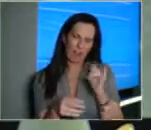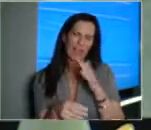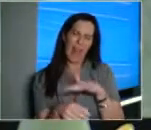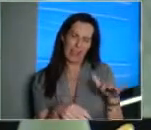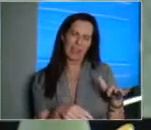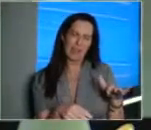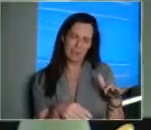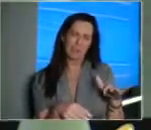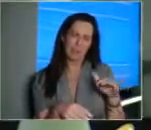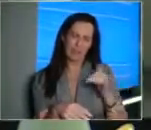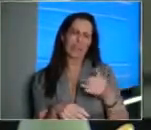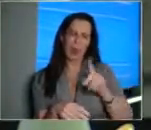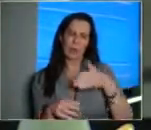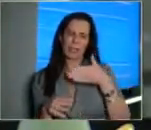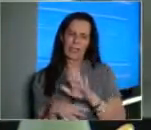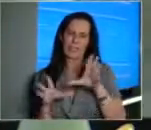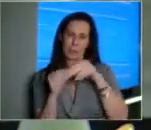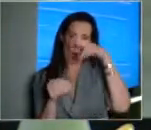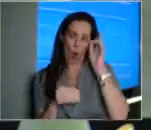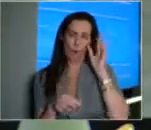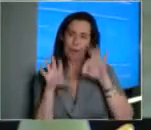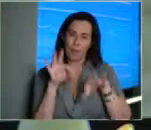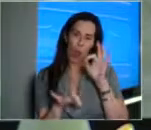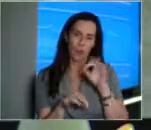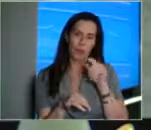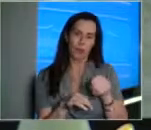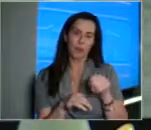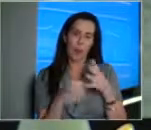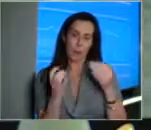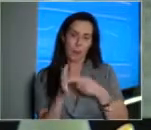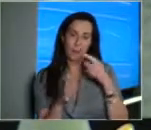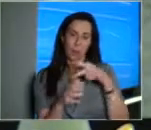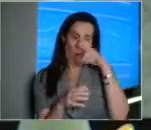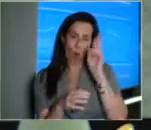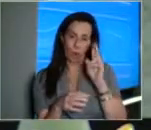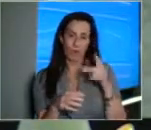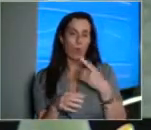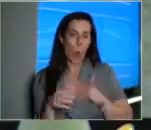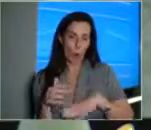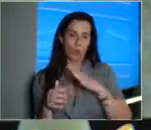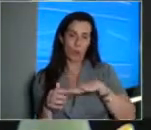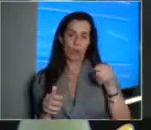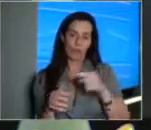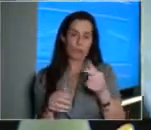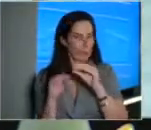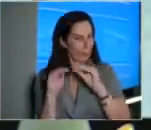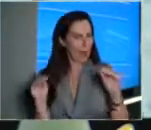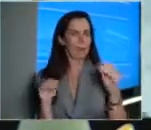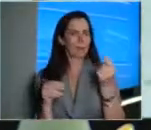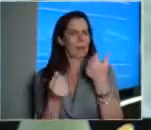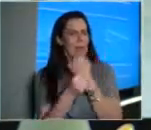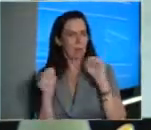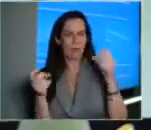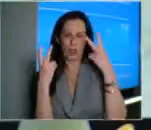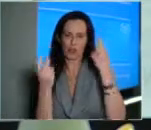קטנים, קטינים, יכולים להיכנס עם ההורים מאחורי הפרגוד, ובדרך פעמים ההורים גם באים ורוצים שהילדים יבואו, כי זה קצת מלמד אותם על דמוקרטיה